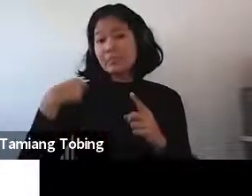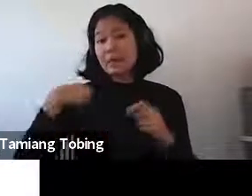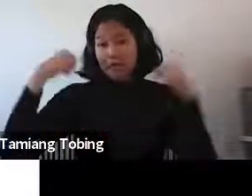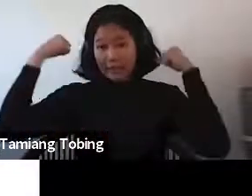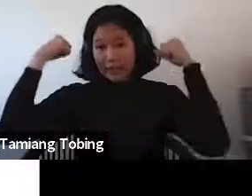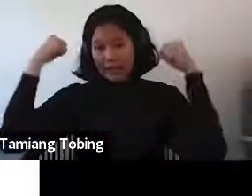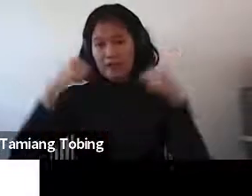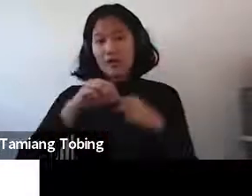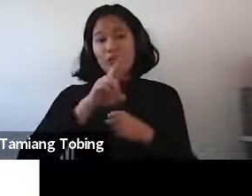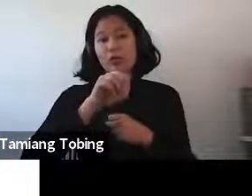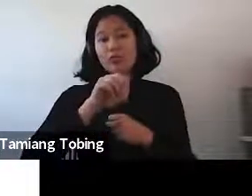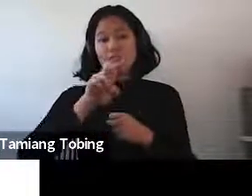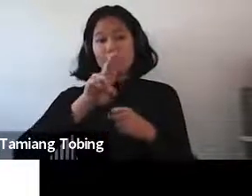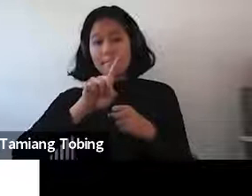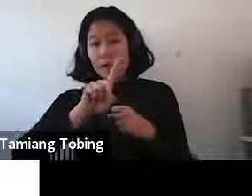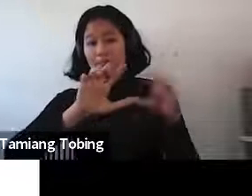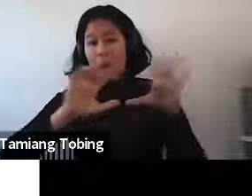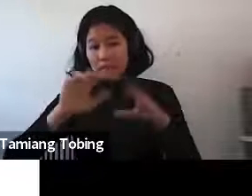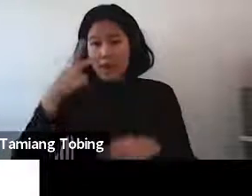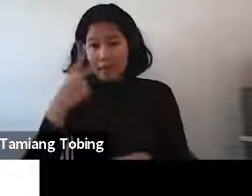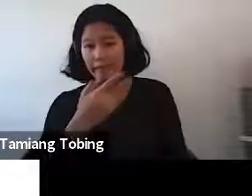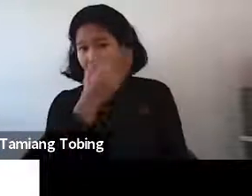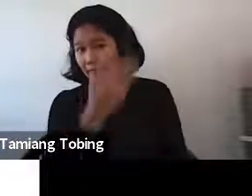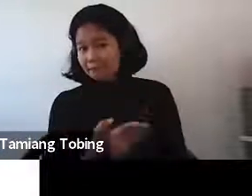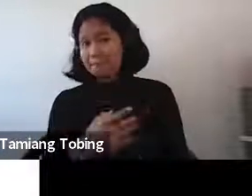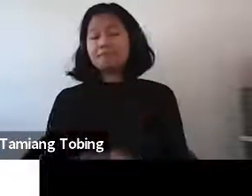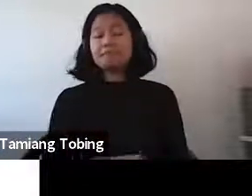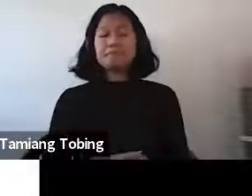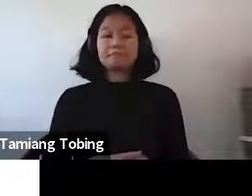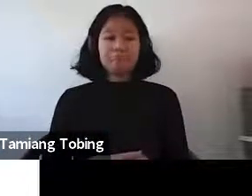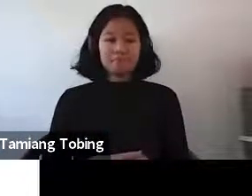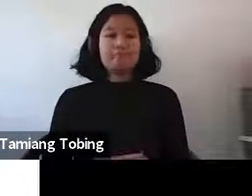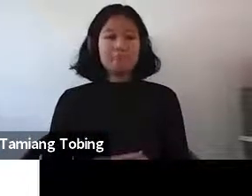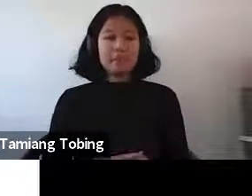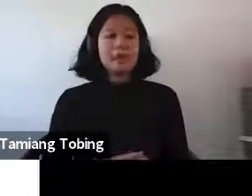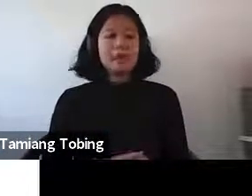tahun 2019, kita bisa melihat di sini bahwa